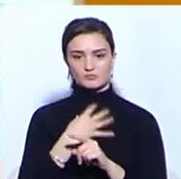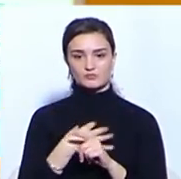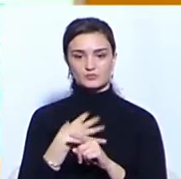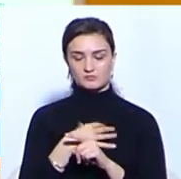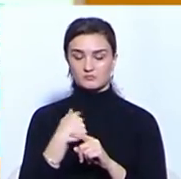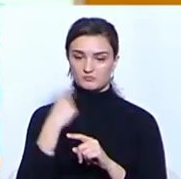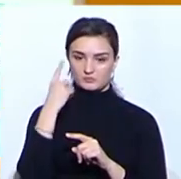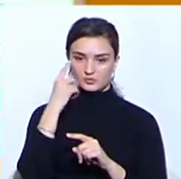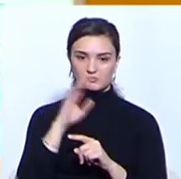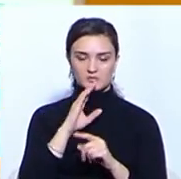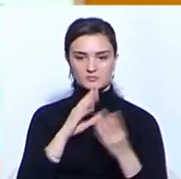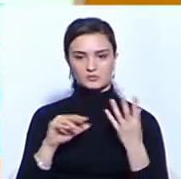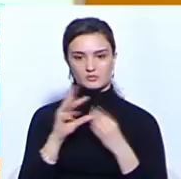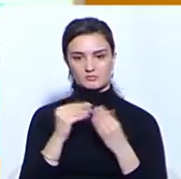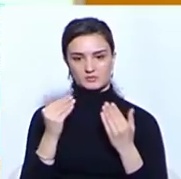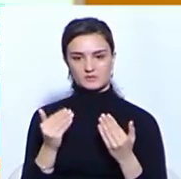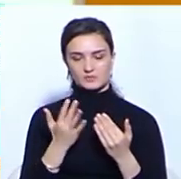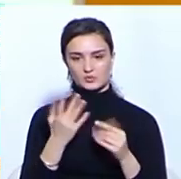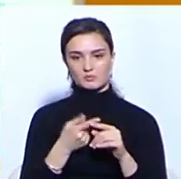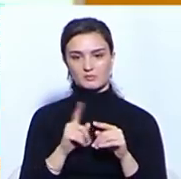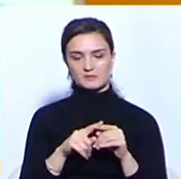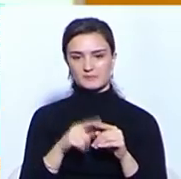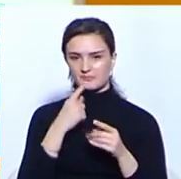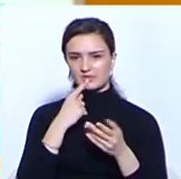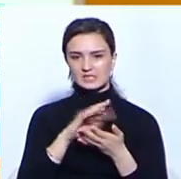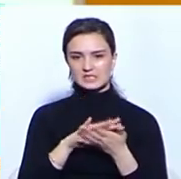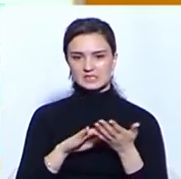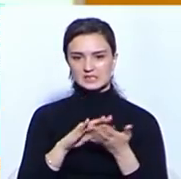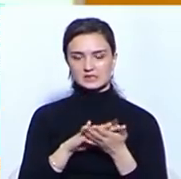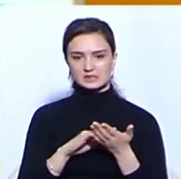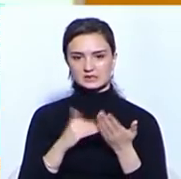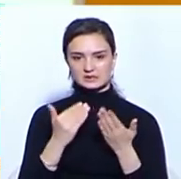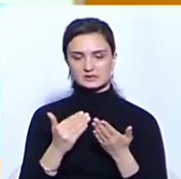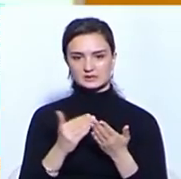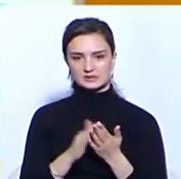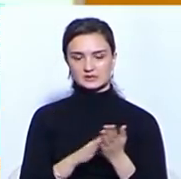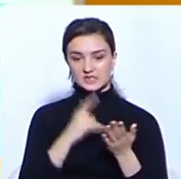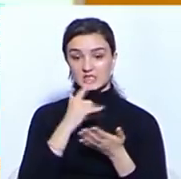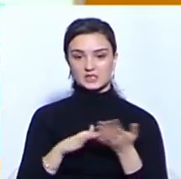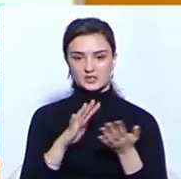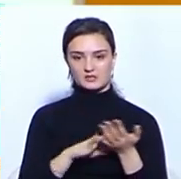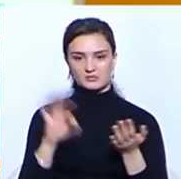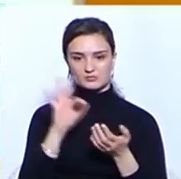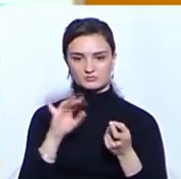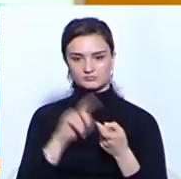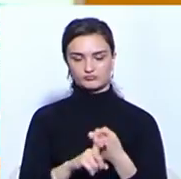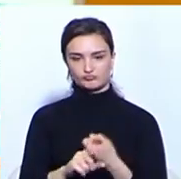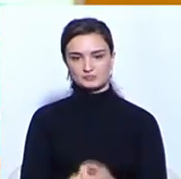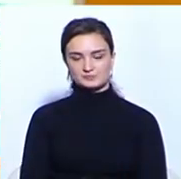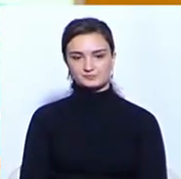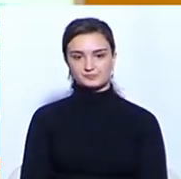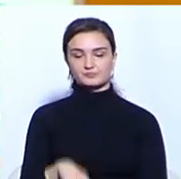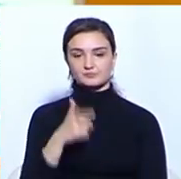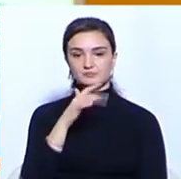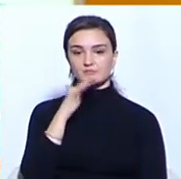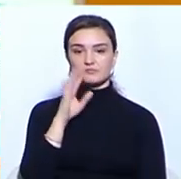აქტუალურია, მე ვფიქრობ, ქალბატონებისათვის, რომელიც სისხლ დენას უკავშირდება და ძალიან